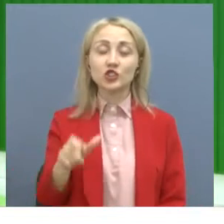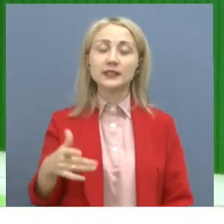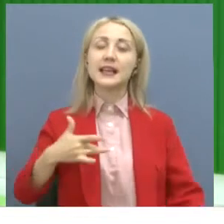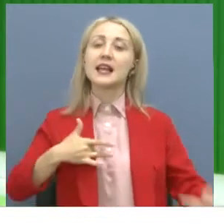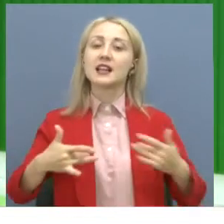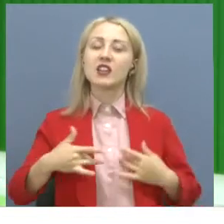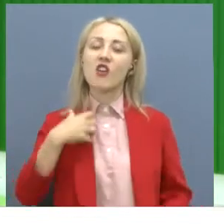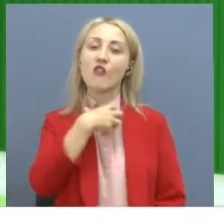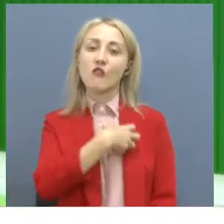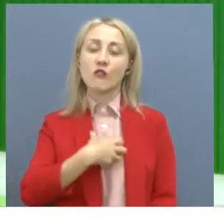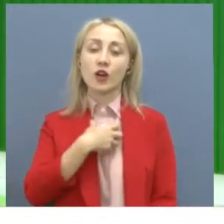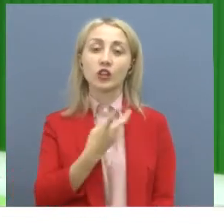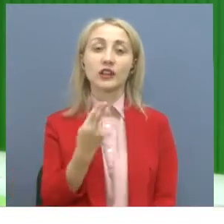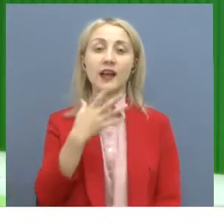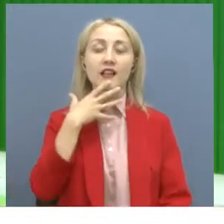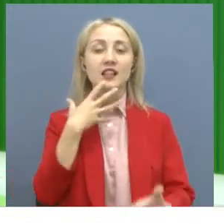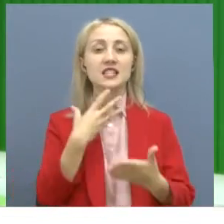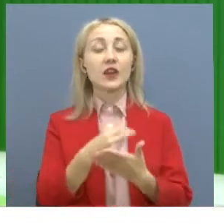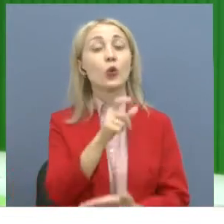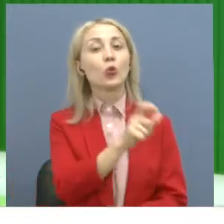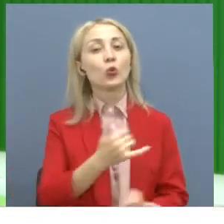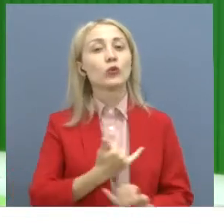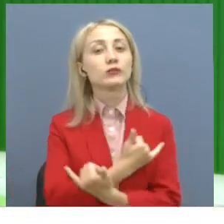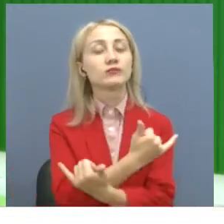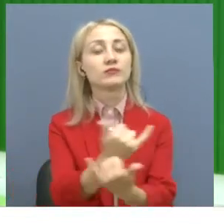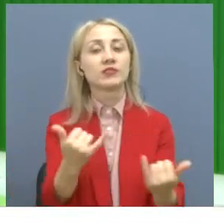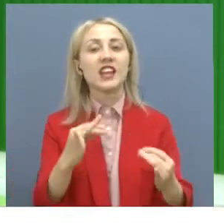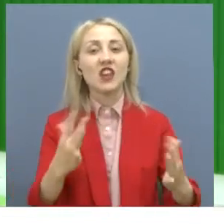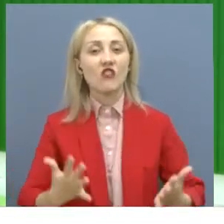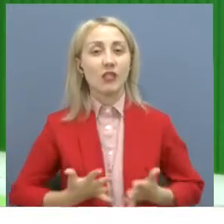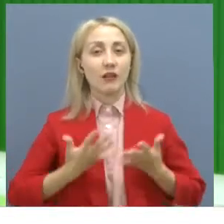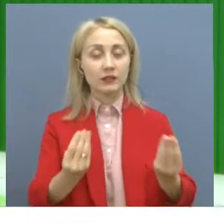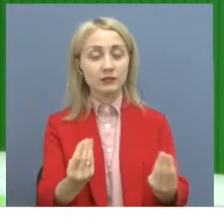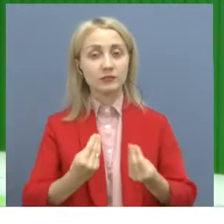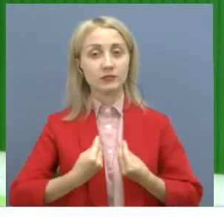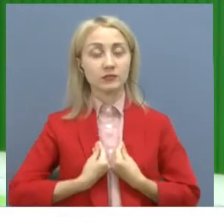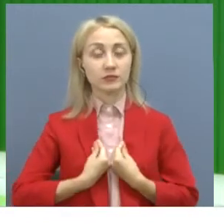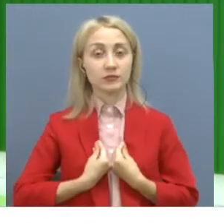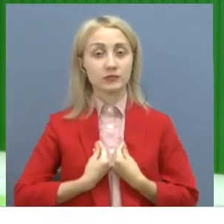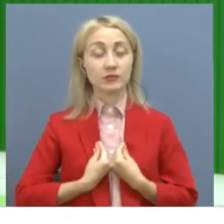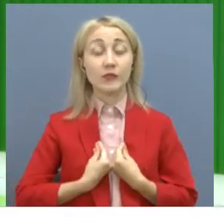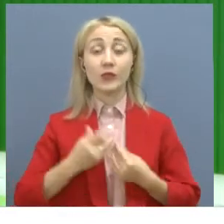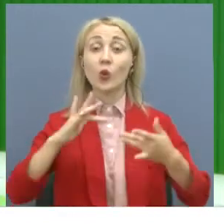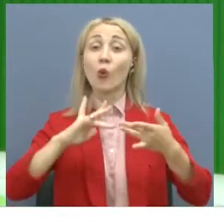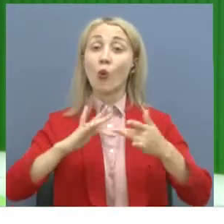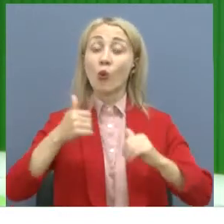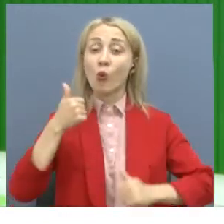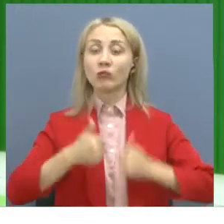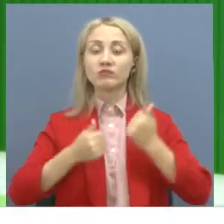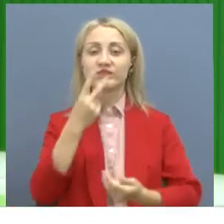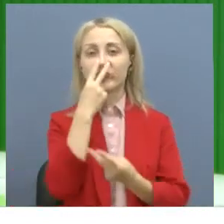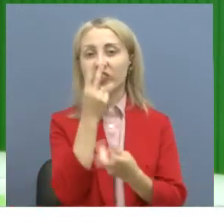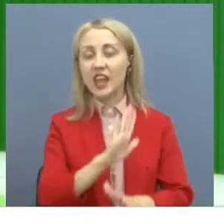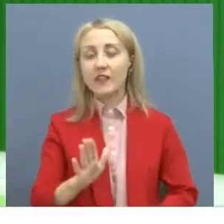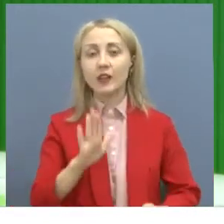халық өзің сахнада отырып былай отырса, тыңдарман болып отырса, ол дүбірін қозады. Әй, өй деген сайын